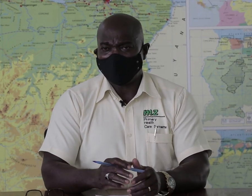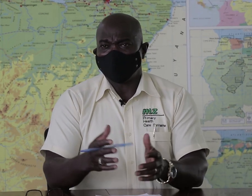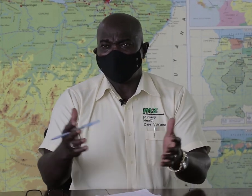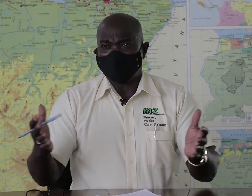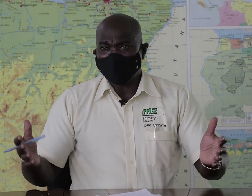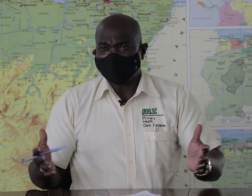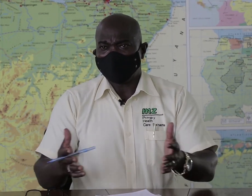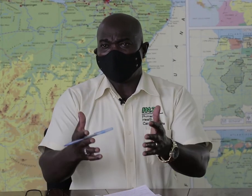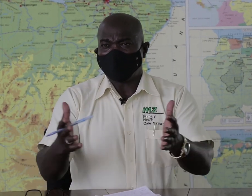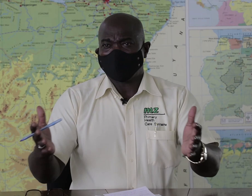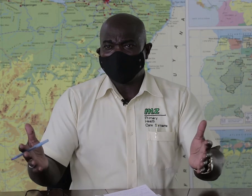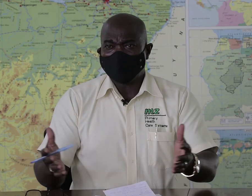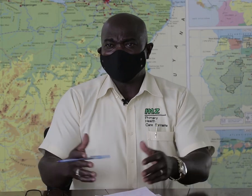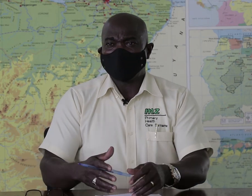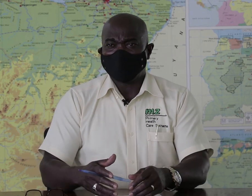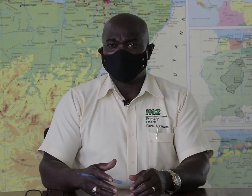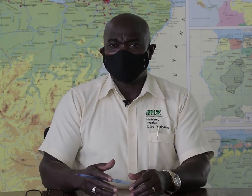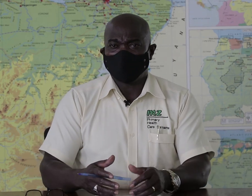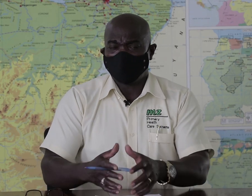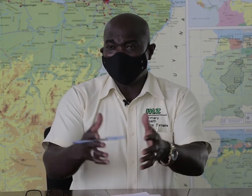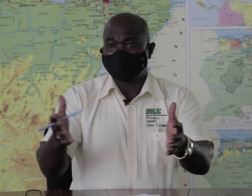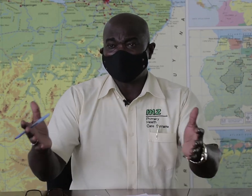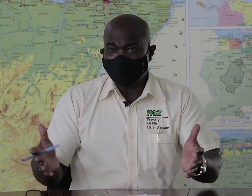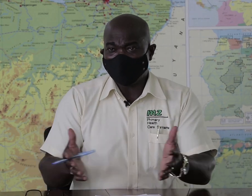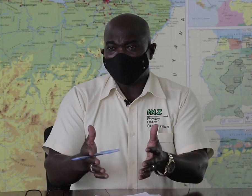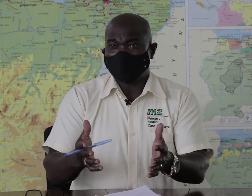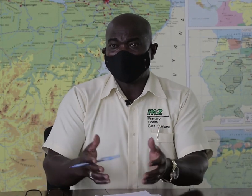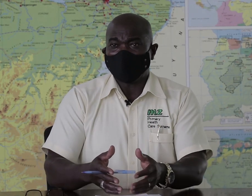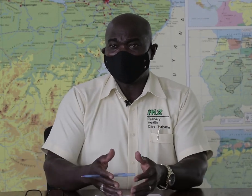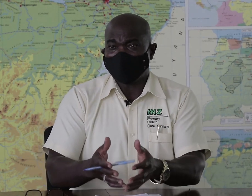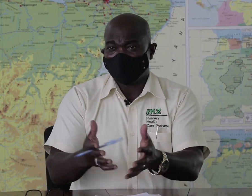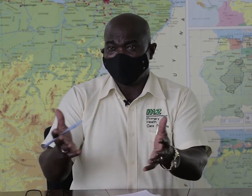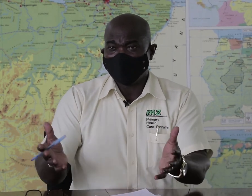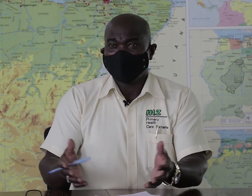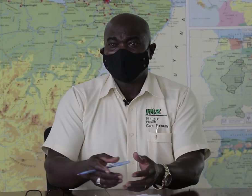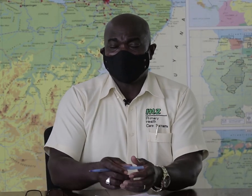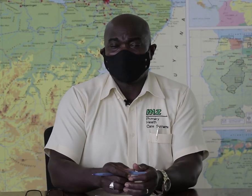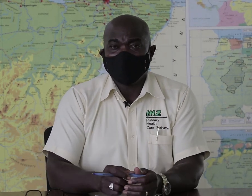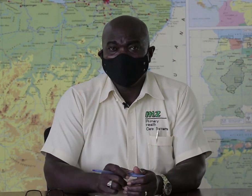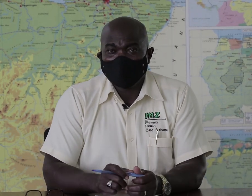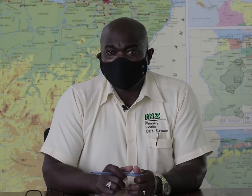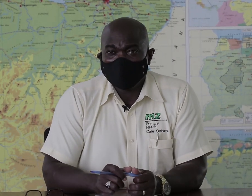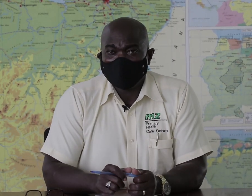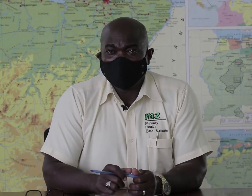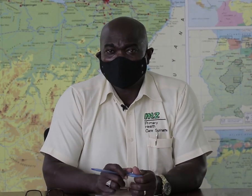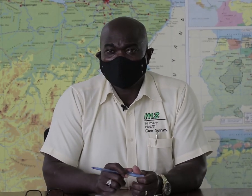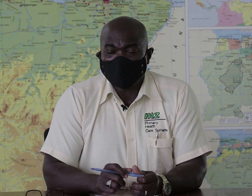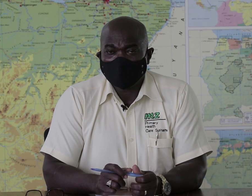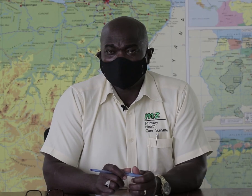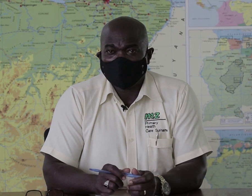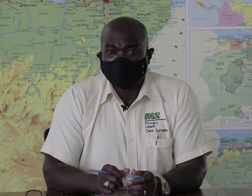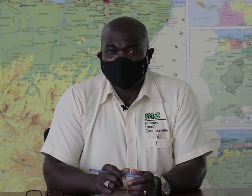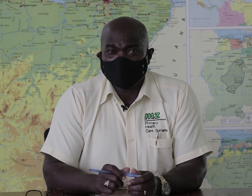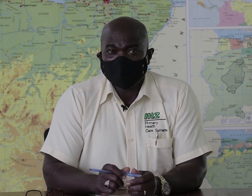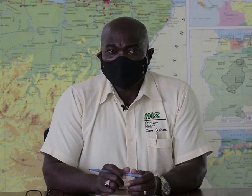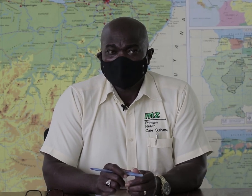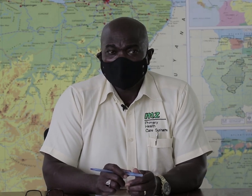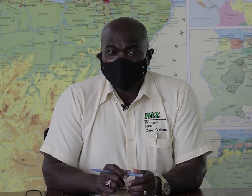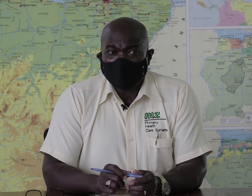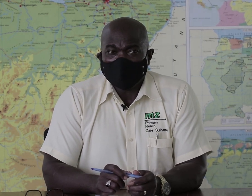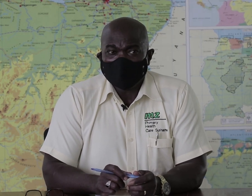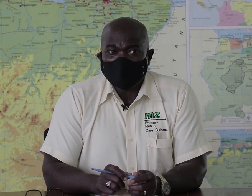aantal festiviteiten. Dus bijvoorbeeld de feesten die worden gehouden waarbij Qasiri wordt genuttigd.